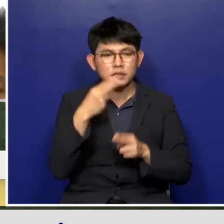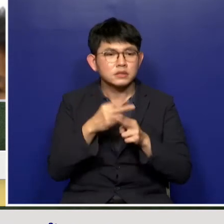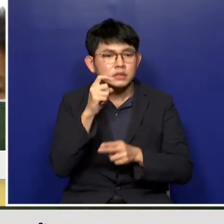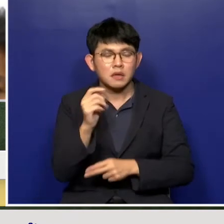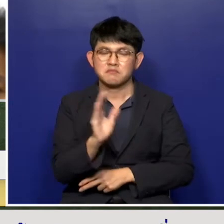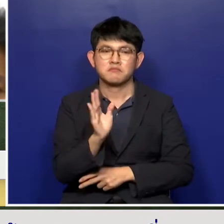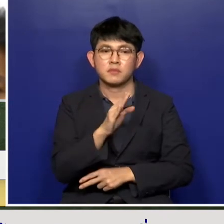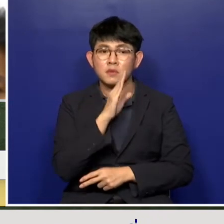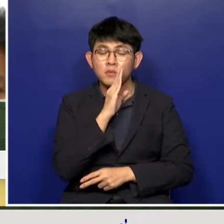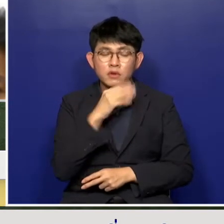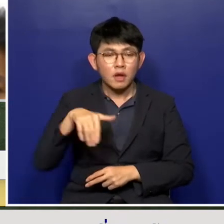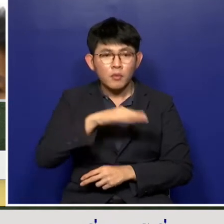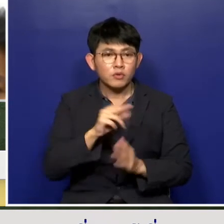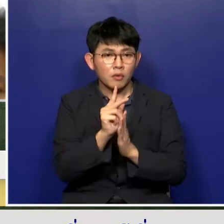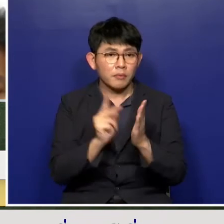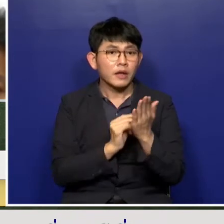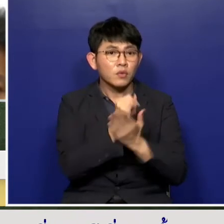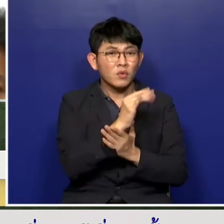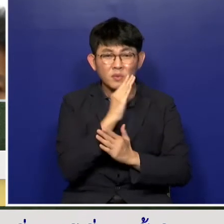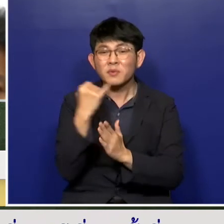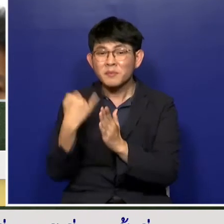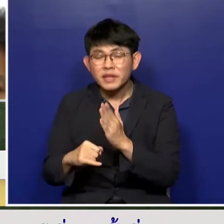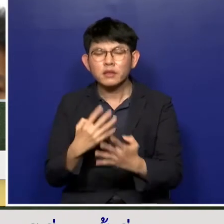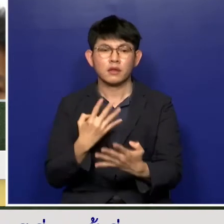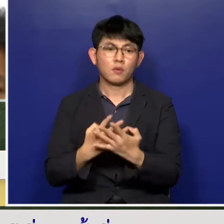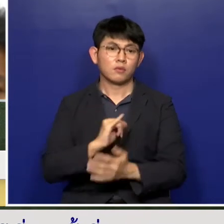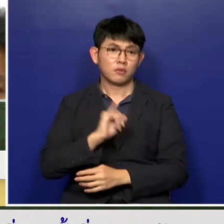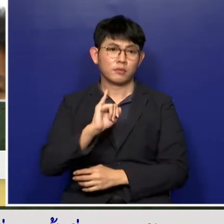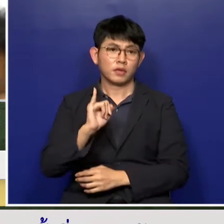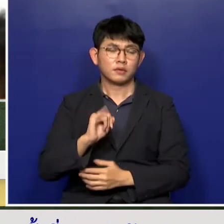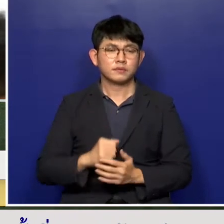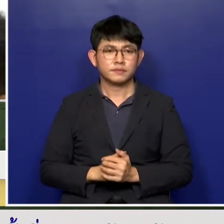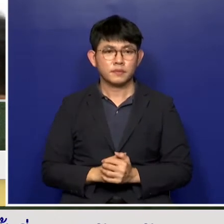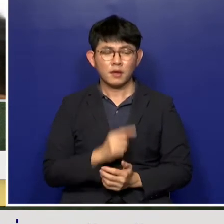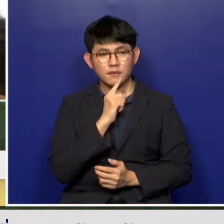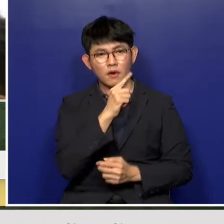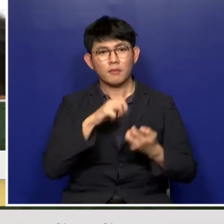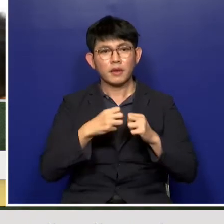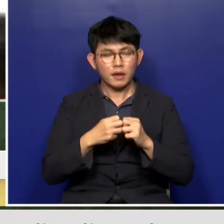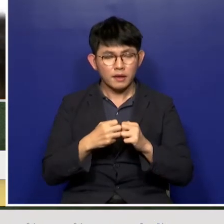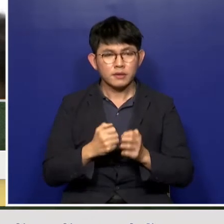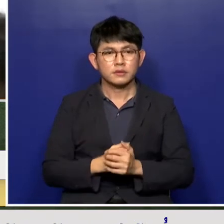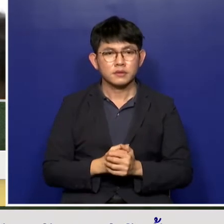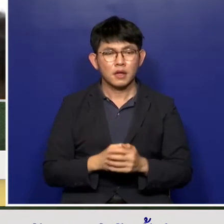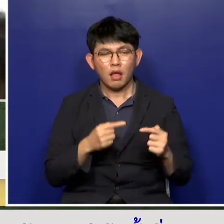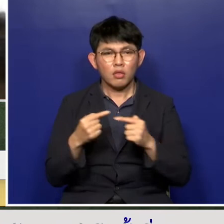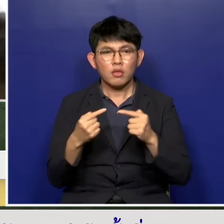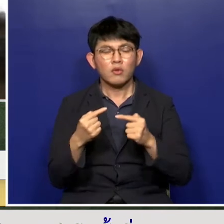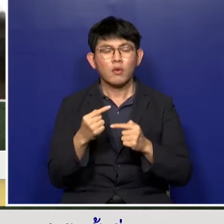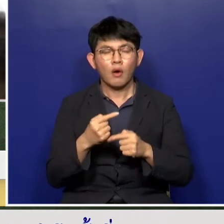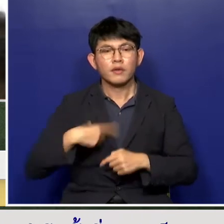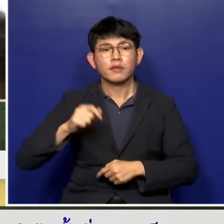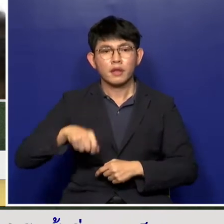ทุกคนทำถกดหมายถาผกกดหมายตันี้กตกหมovanแล้ถูไล่ะพอร้องเมรกษดีกสู้ค Indeedใสารไป